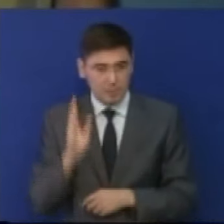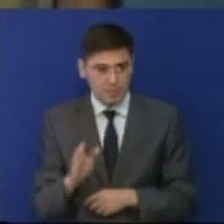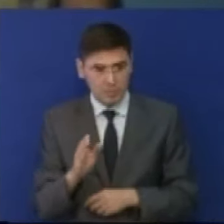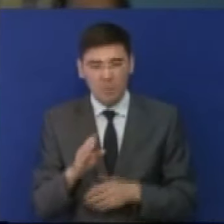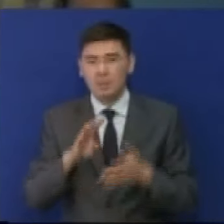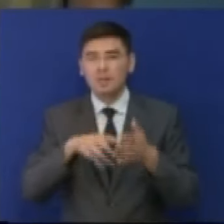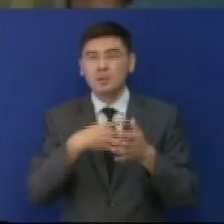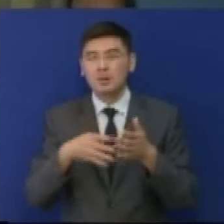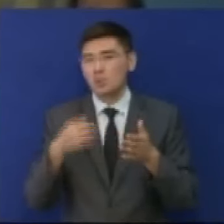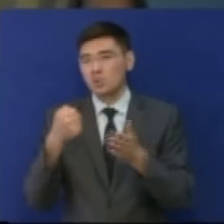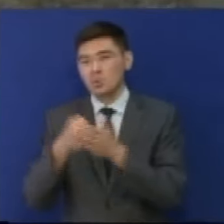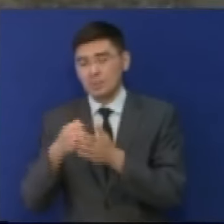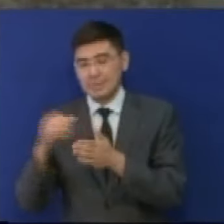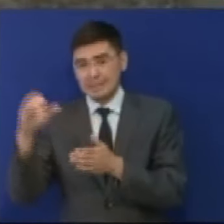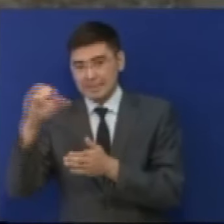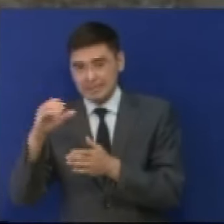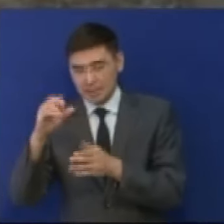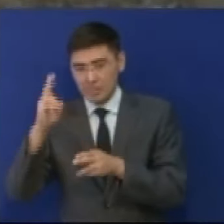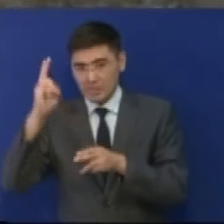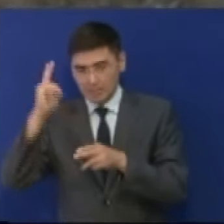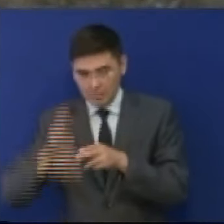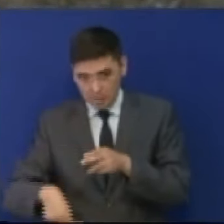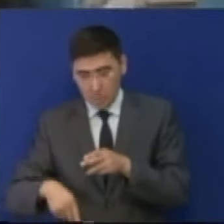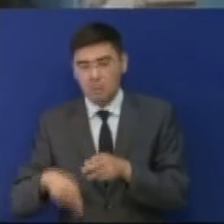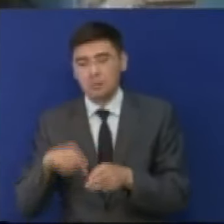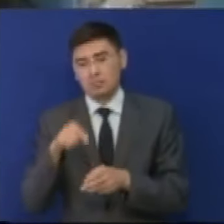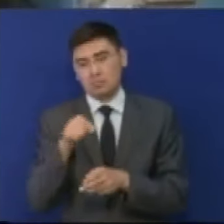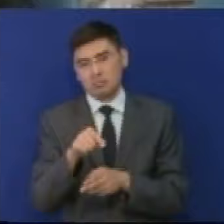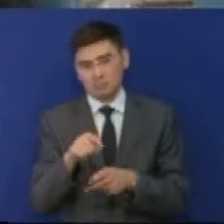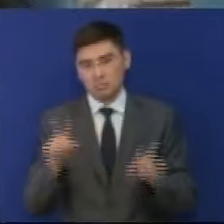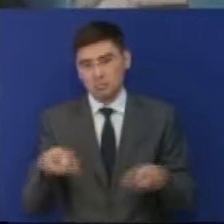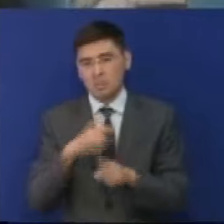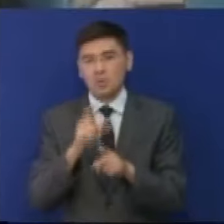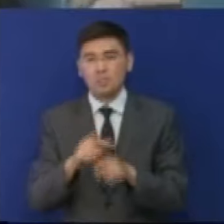завершиться до конца сентября текущего года. Саулия Байгалиева, Ильжан Макзумов, телеканал «Семей».